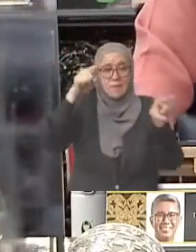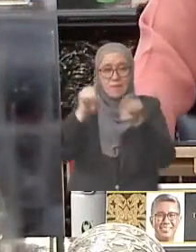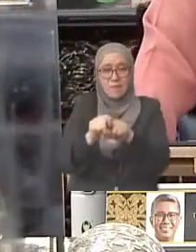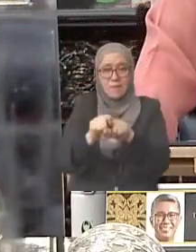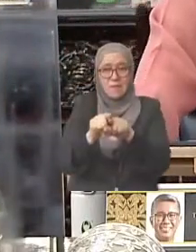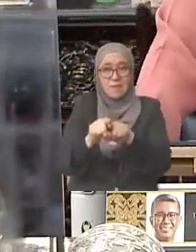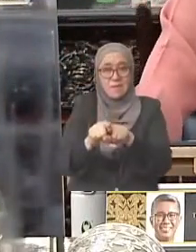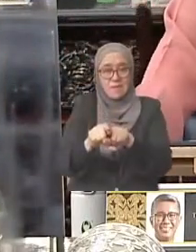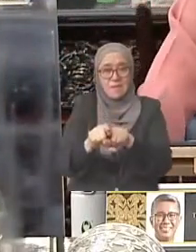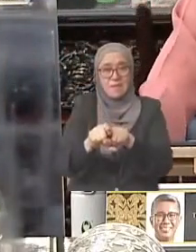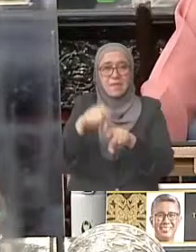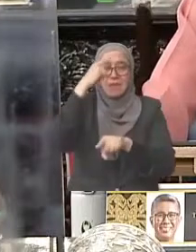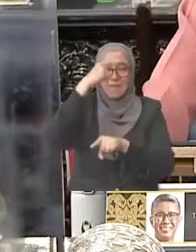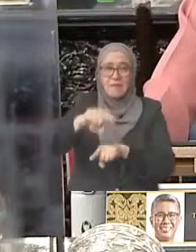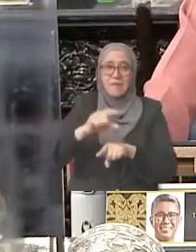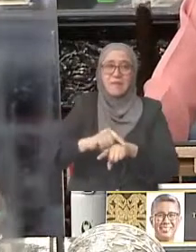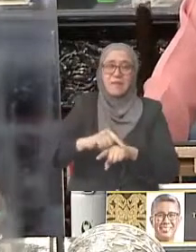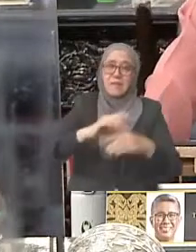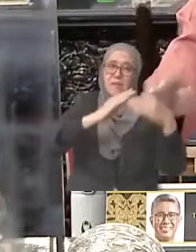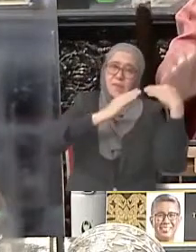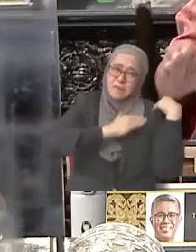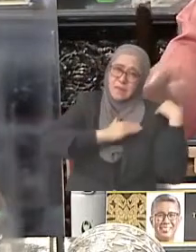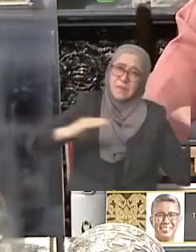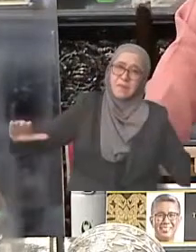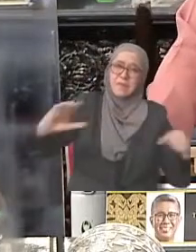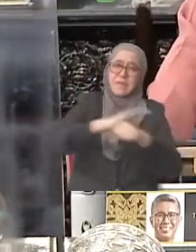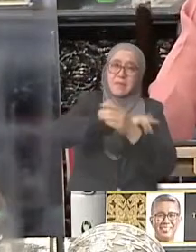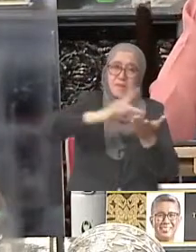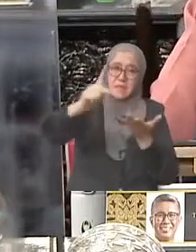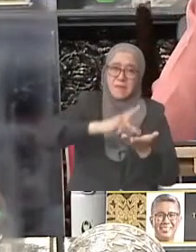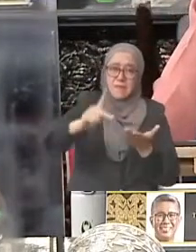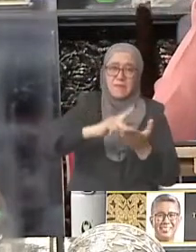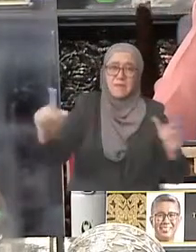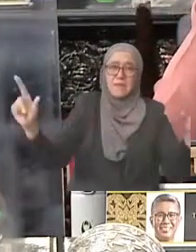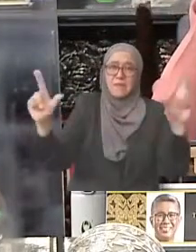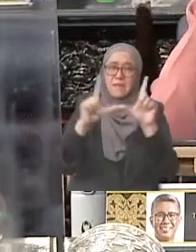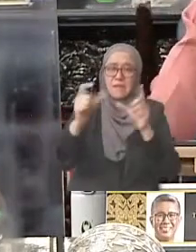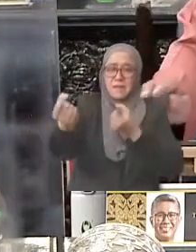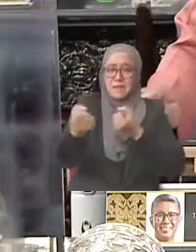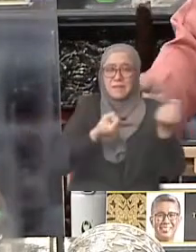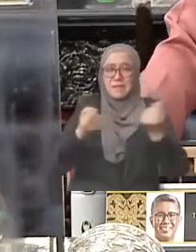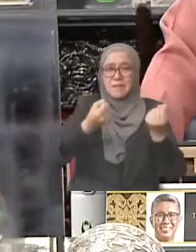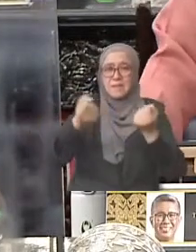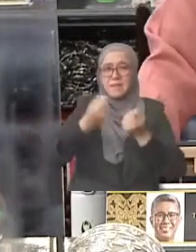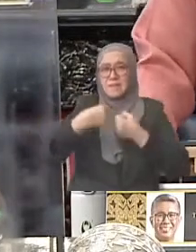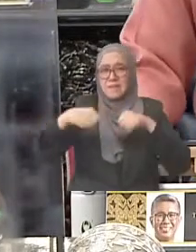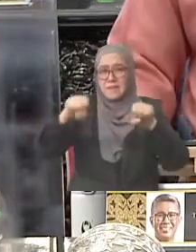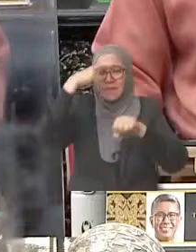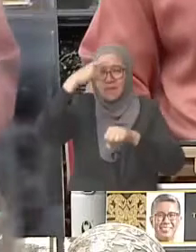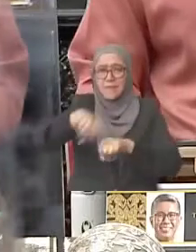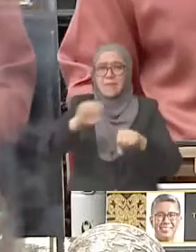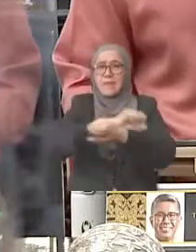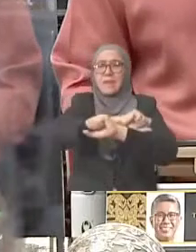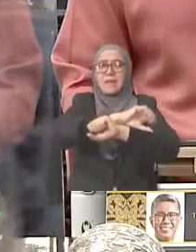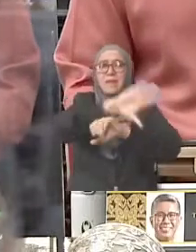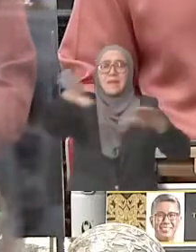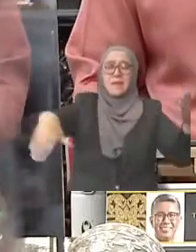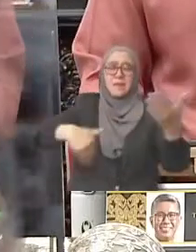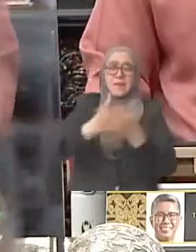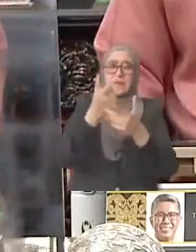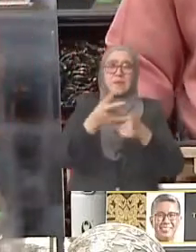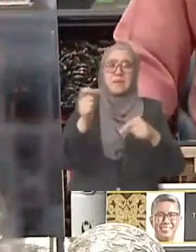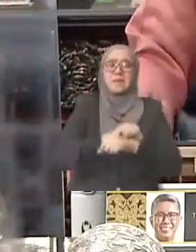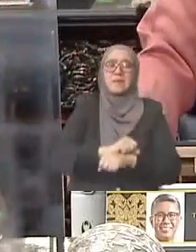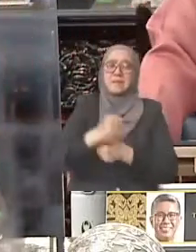ya Bagi tahun harapan tajam setuju untuk menanggung sepenuhnya bayaran desain kendaraan moto kepada semua kendaraan persediaannya dimiliki